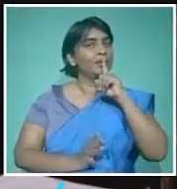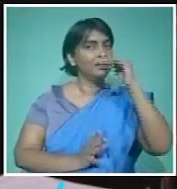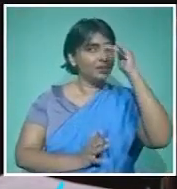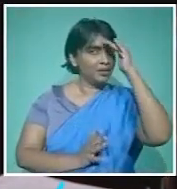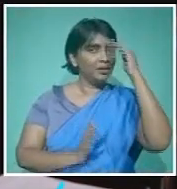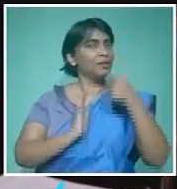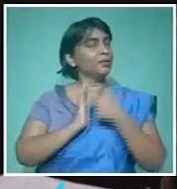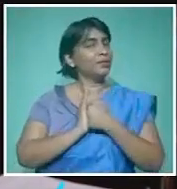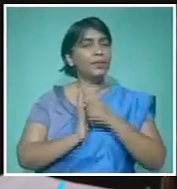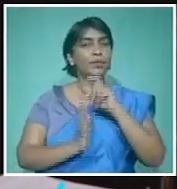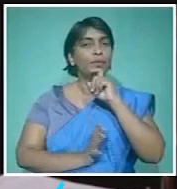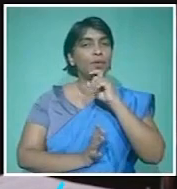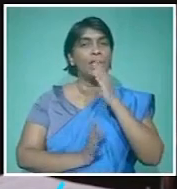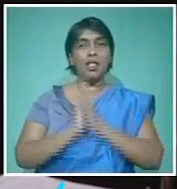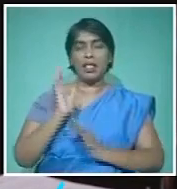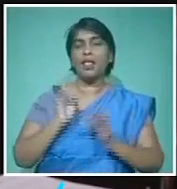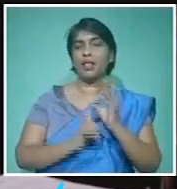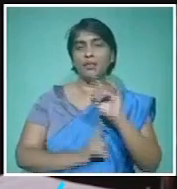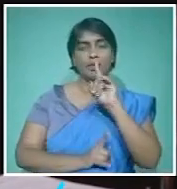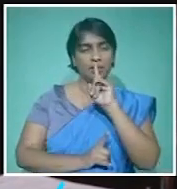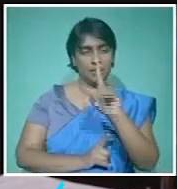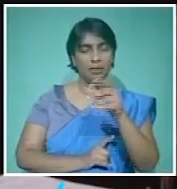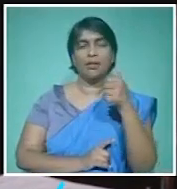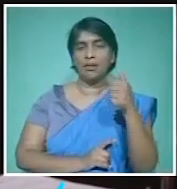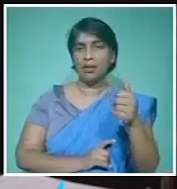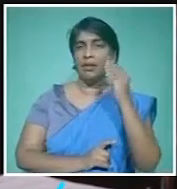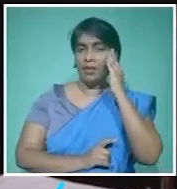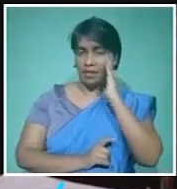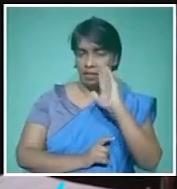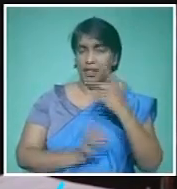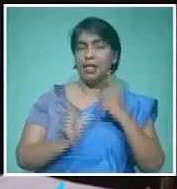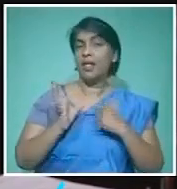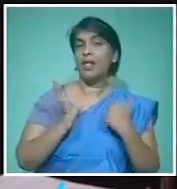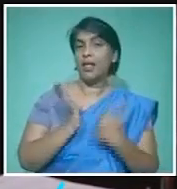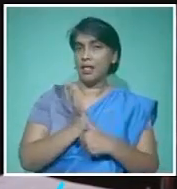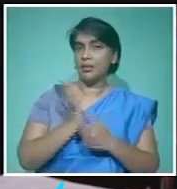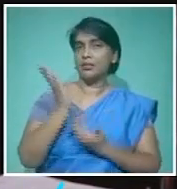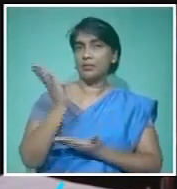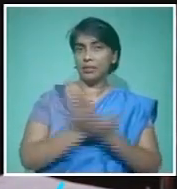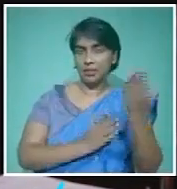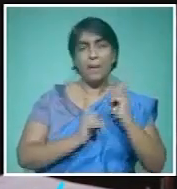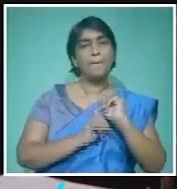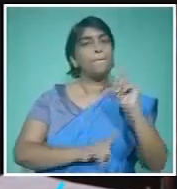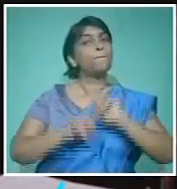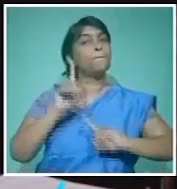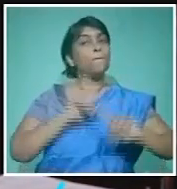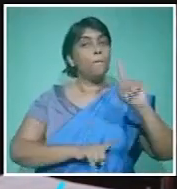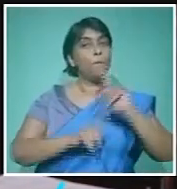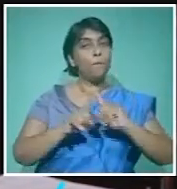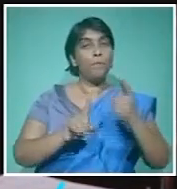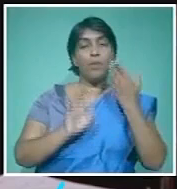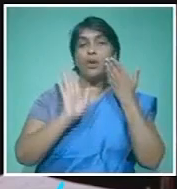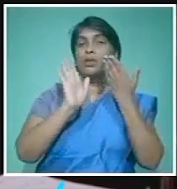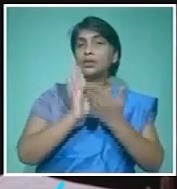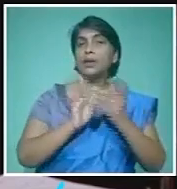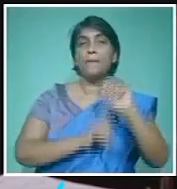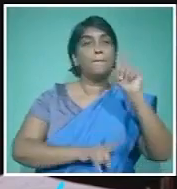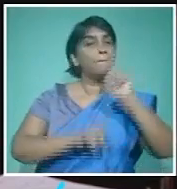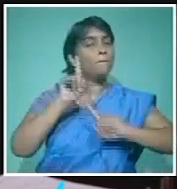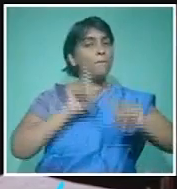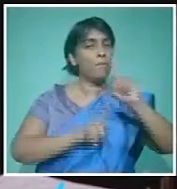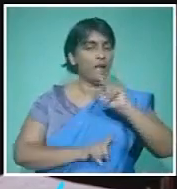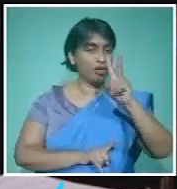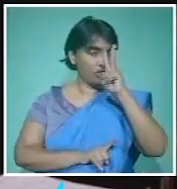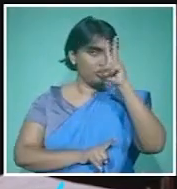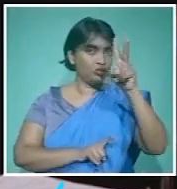ගරු අධිකරණ ඇමතුමා කියප එක හරි සාමාන්‍ය පනතක් ඉදිරිපත් කරනකොට පාර්ලිමේන්තුවේ ඉදිරිපත් කරලා පාර්ලිමේන්තුවේ සති